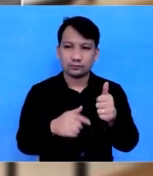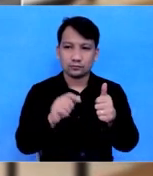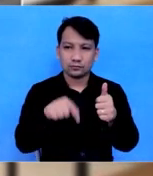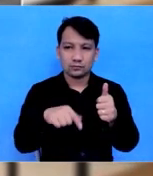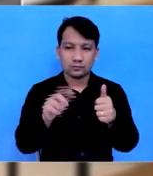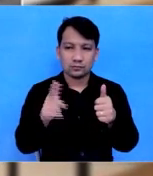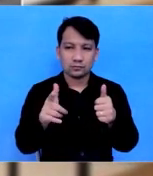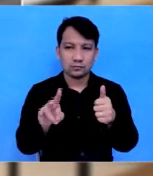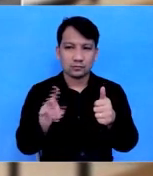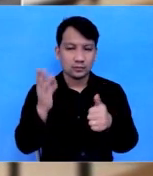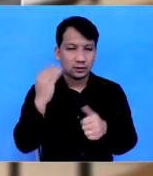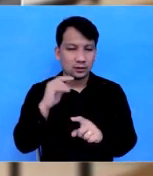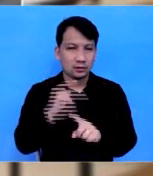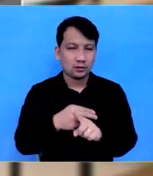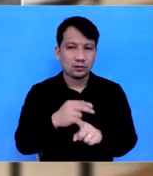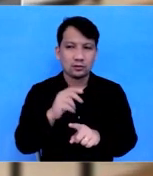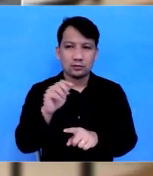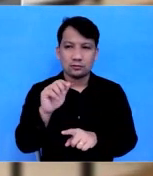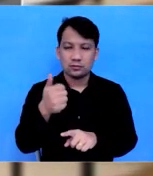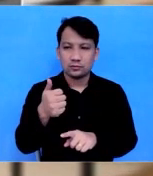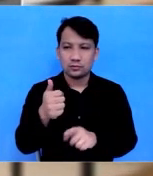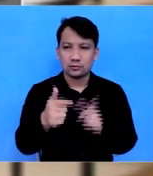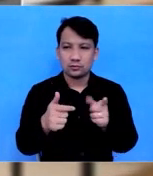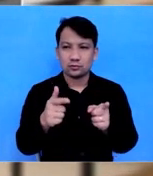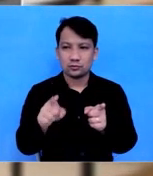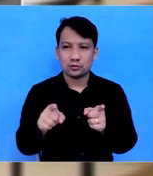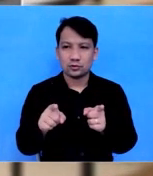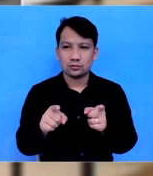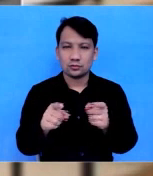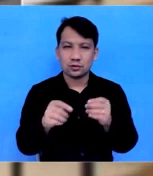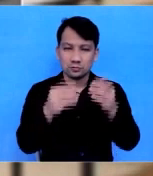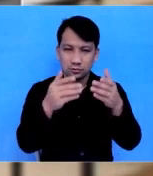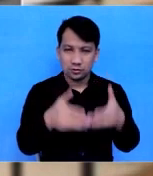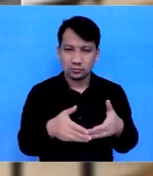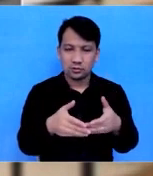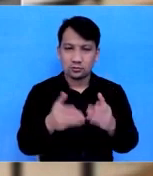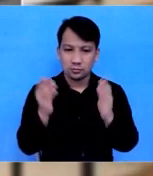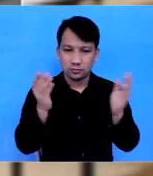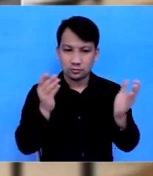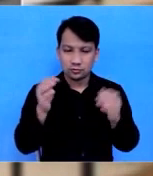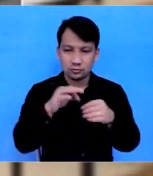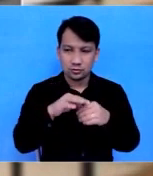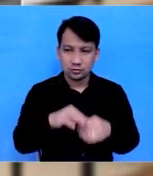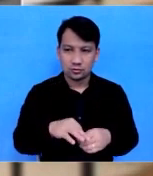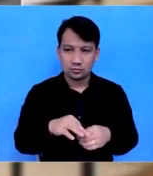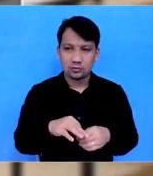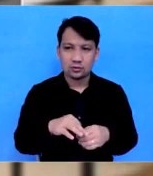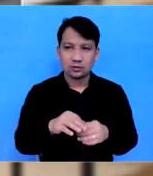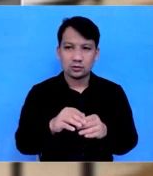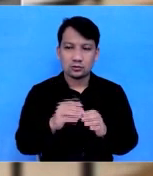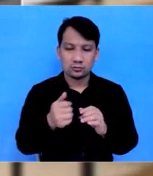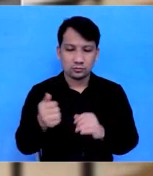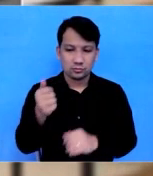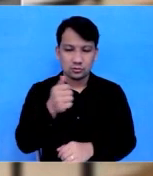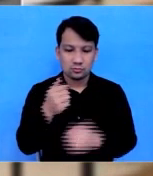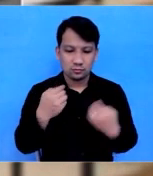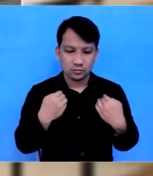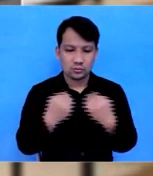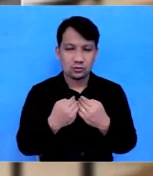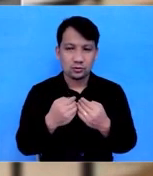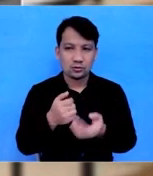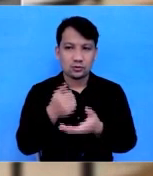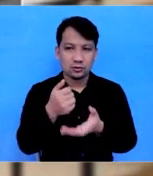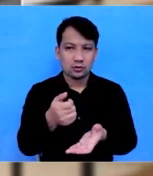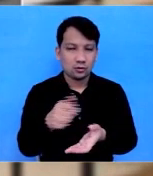10727 noong November 10, 2021, ang mga kawanin na nagsilbi noong halalan, gaya ng chairman at mga miyembro ng Electoral Board,